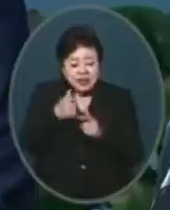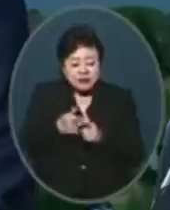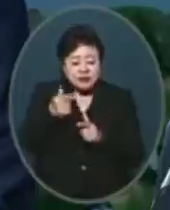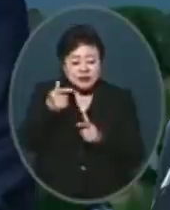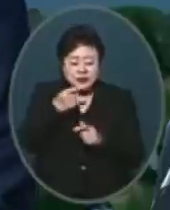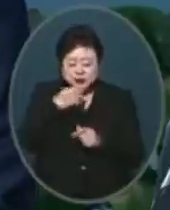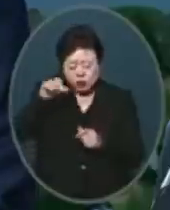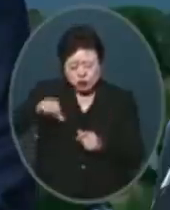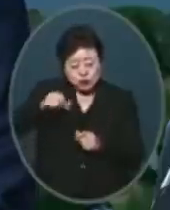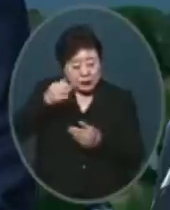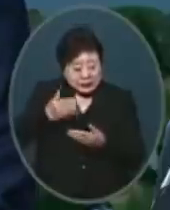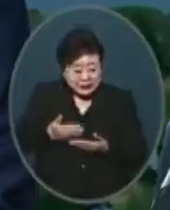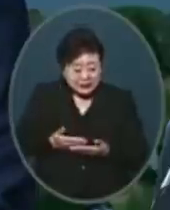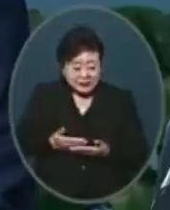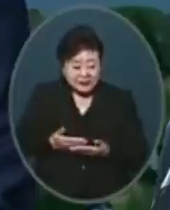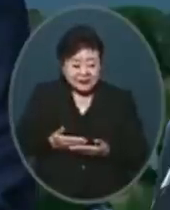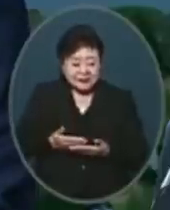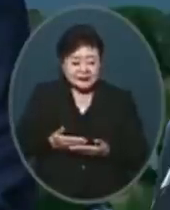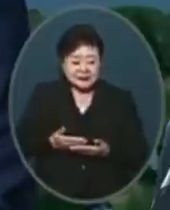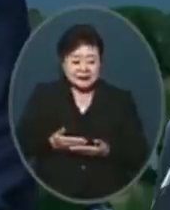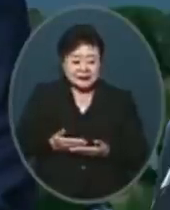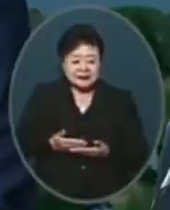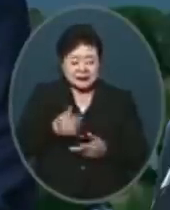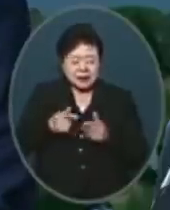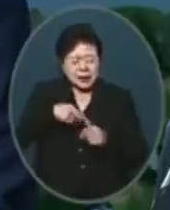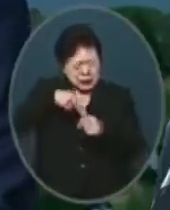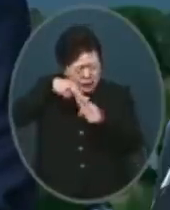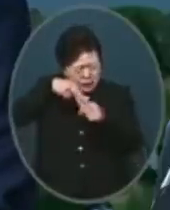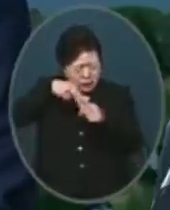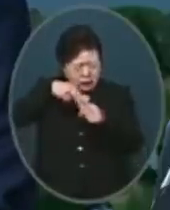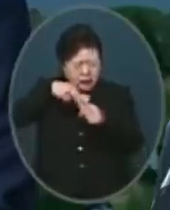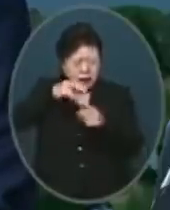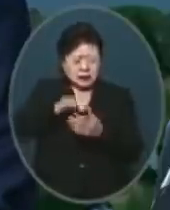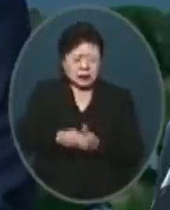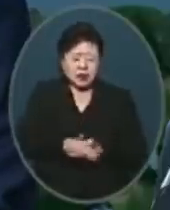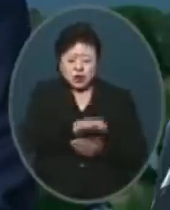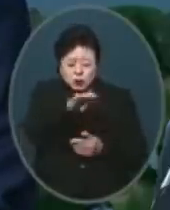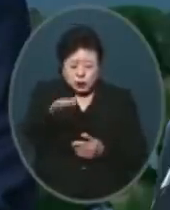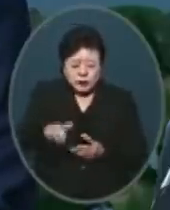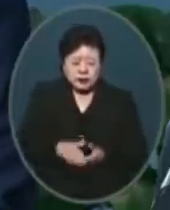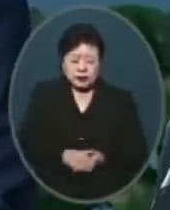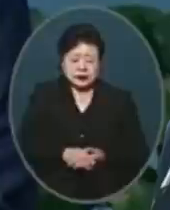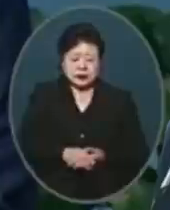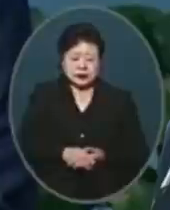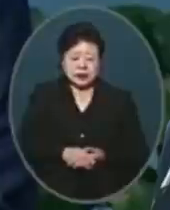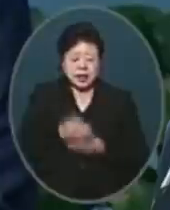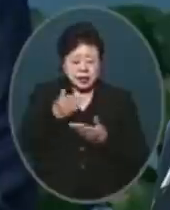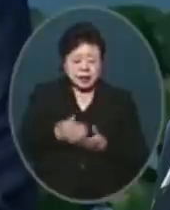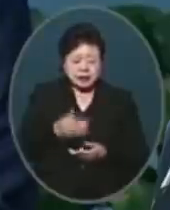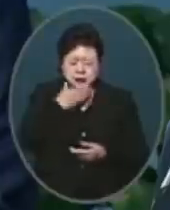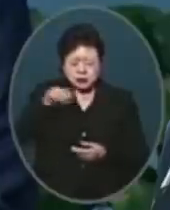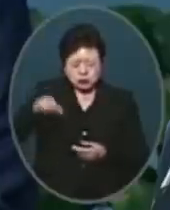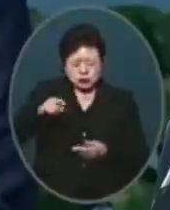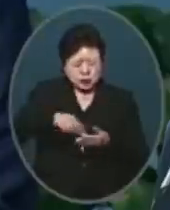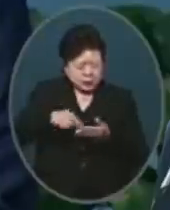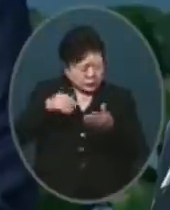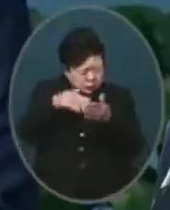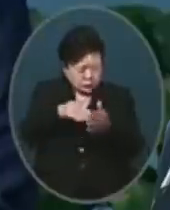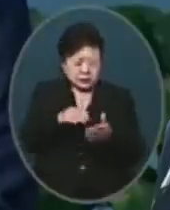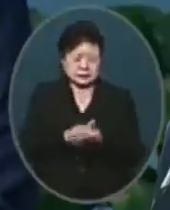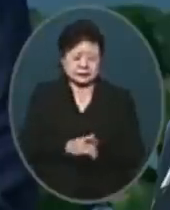예수님이 저주를 받아서 나무에 매달려 우리가 받을 저주를 청산해